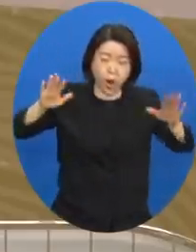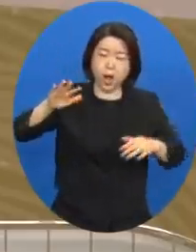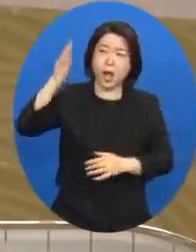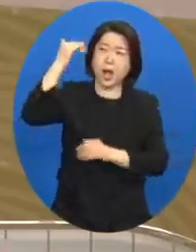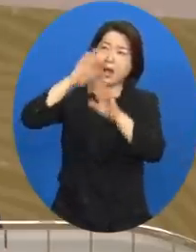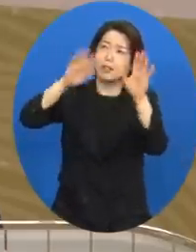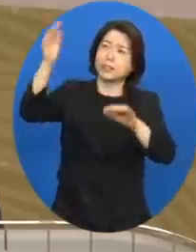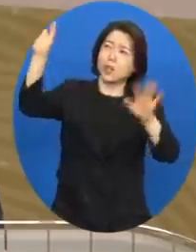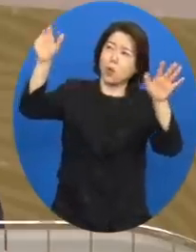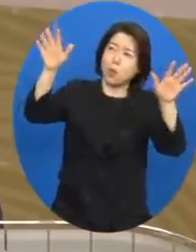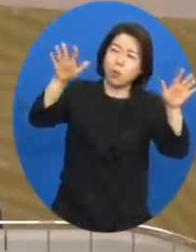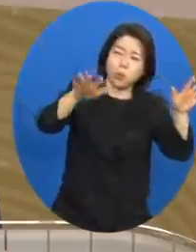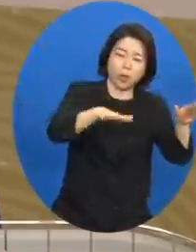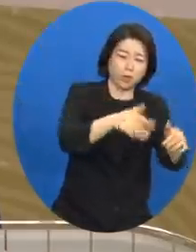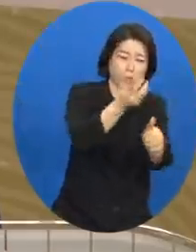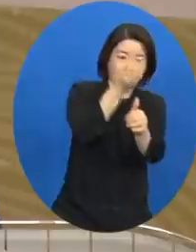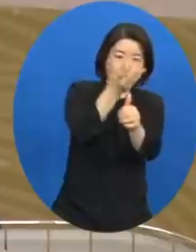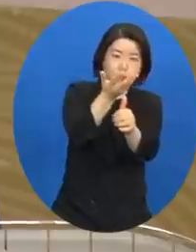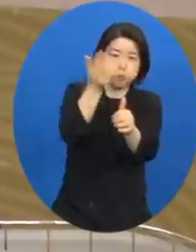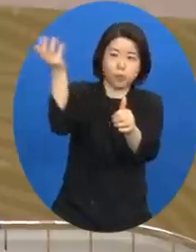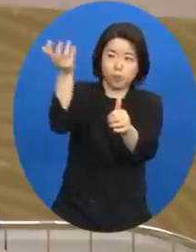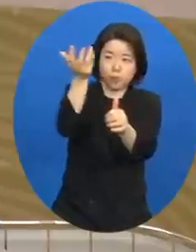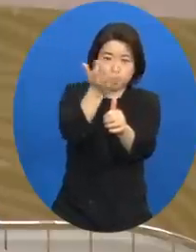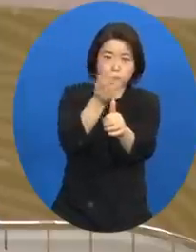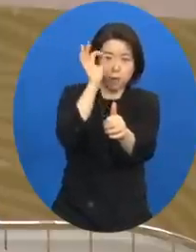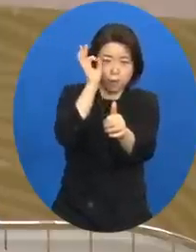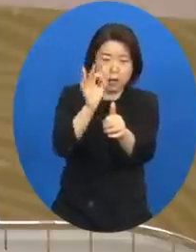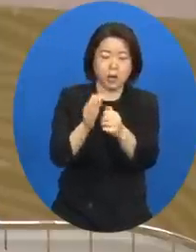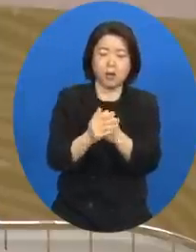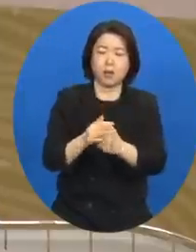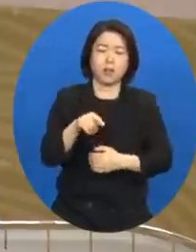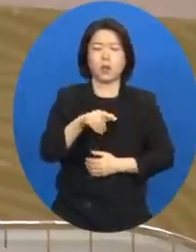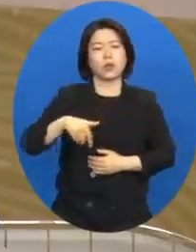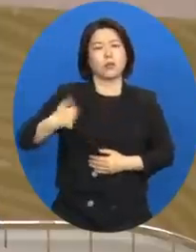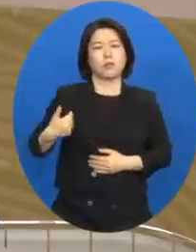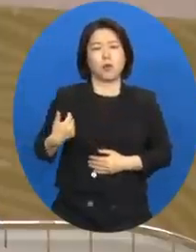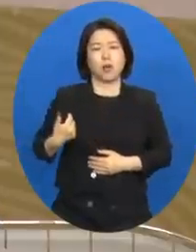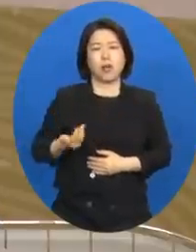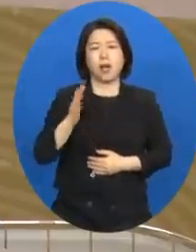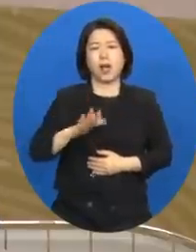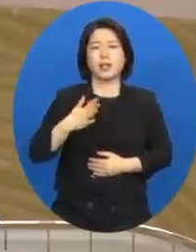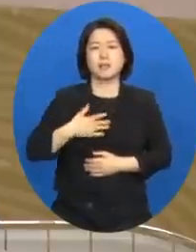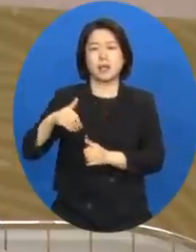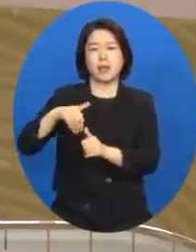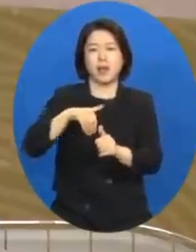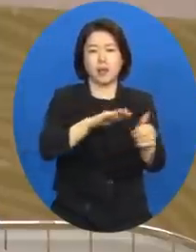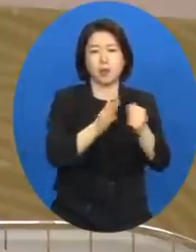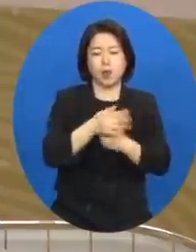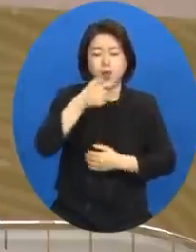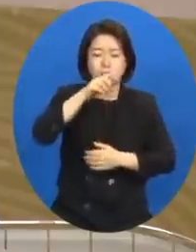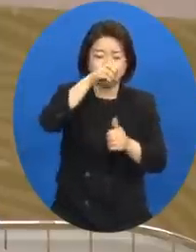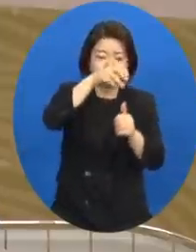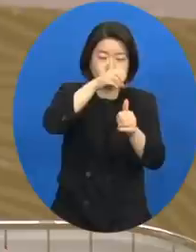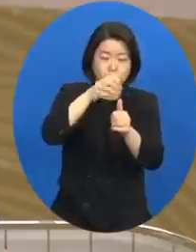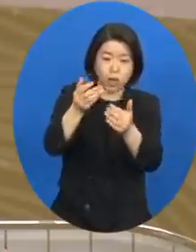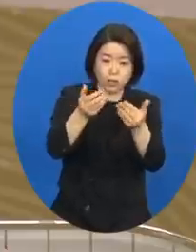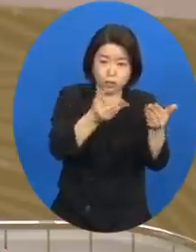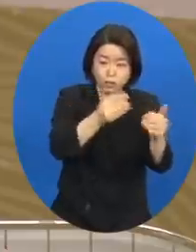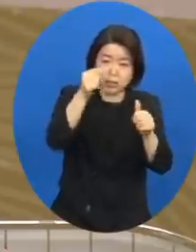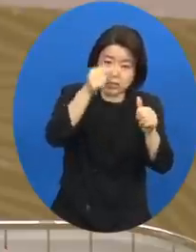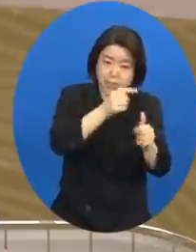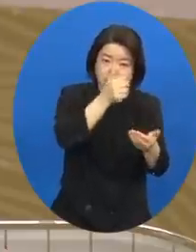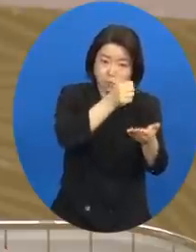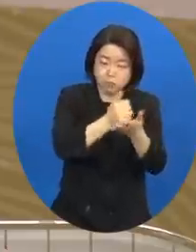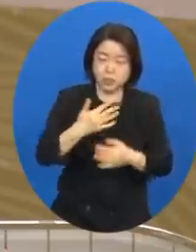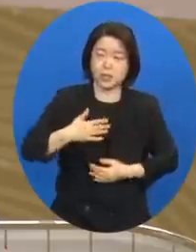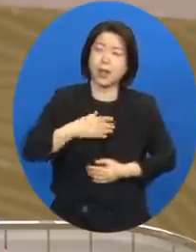이분 위에 머무는 것을 보았습니다. 나도 이분을 몰랐습니다. 그러나 나를 보내어 물로 세례를 주게 하신 분이